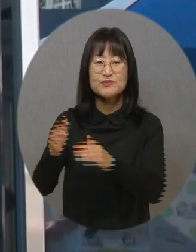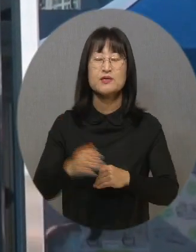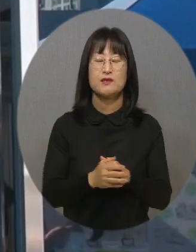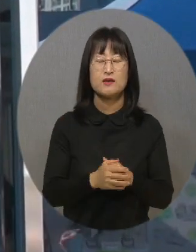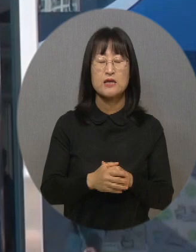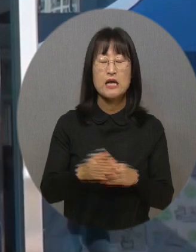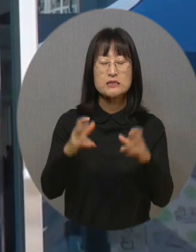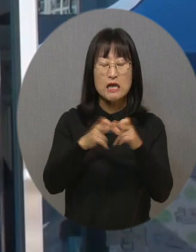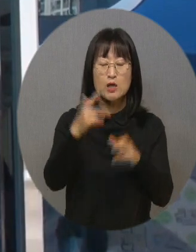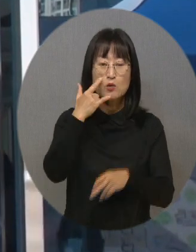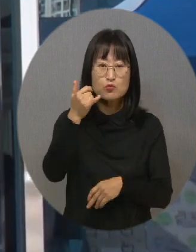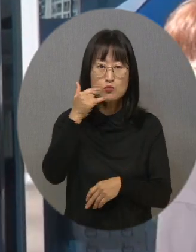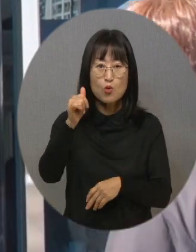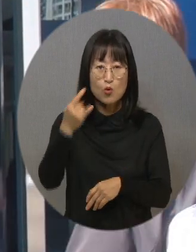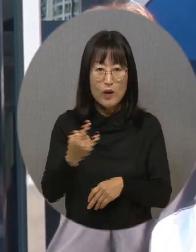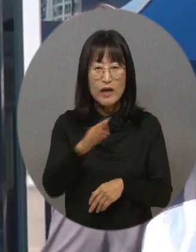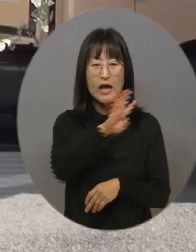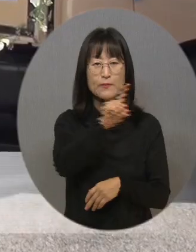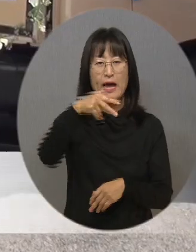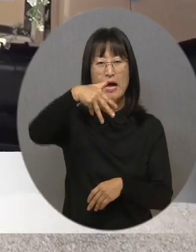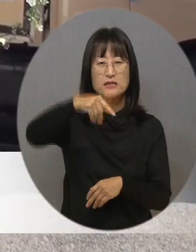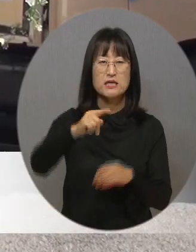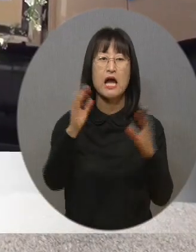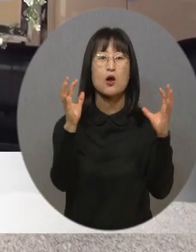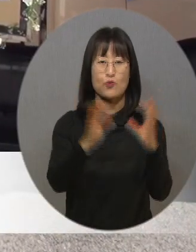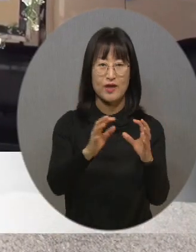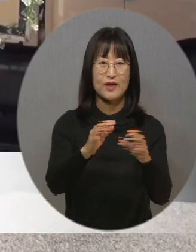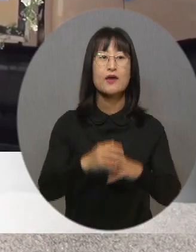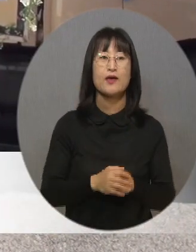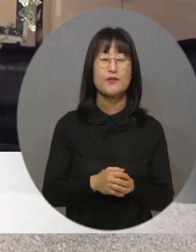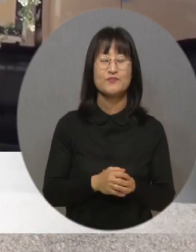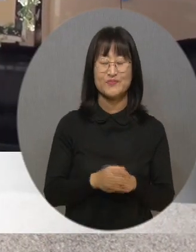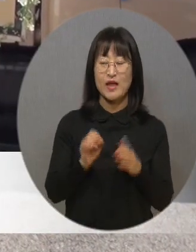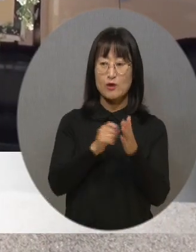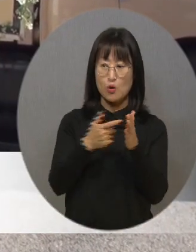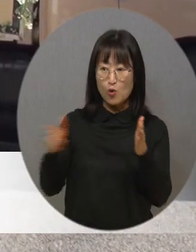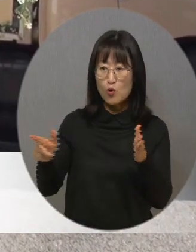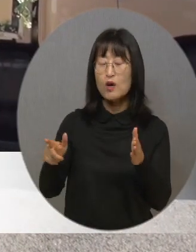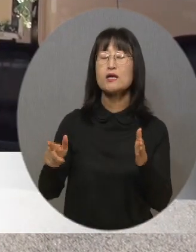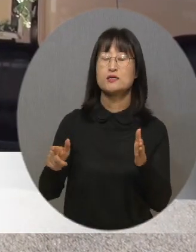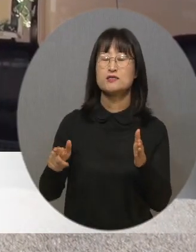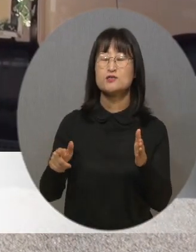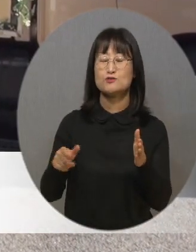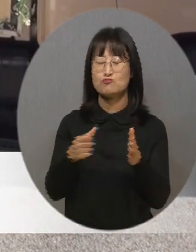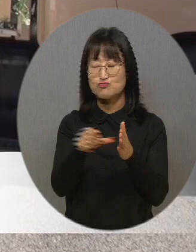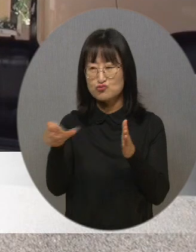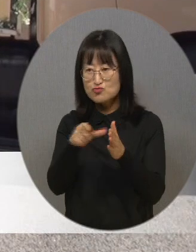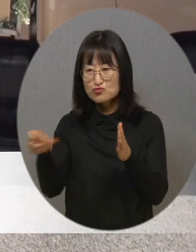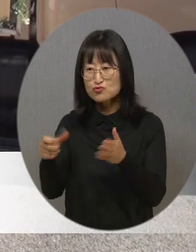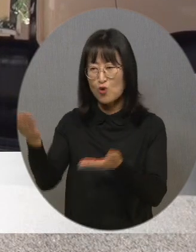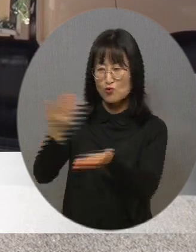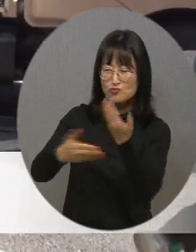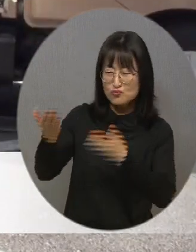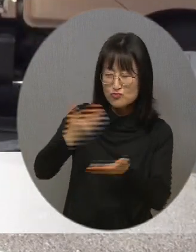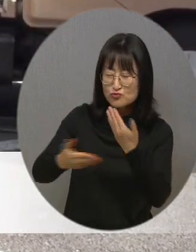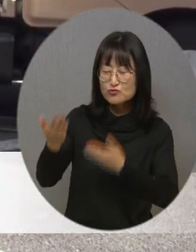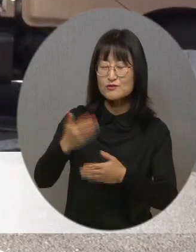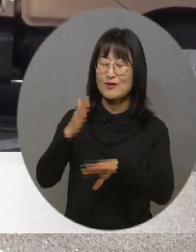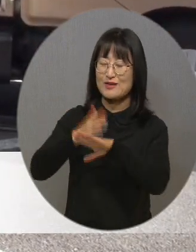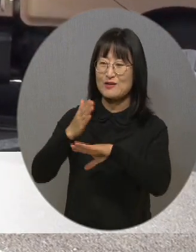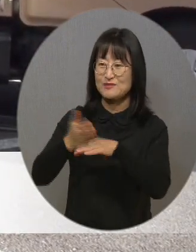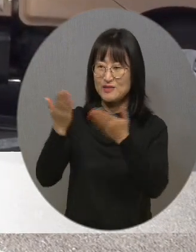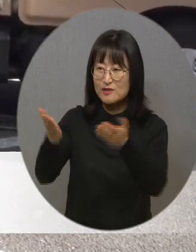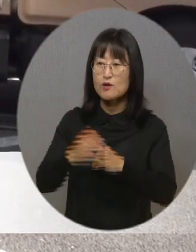장애인 부모회가 바자회를 열었습니다. 많은 물품과 후원으로 지원해 주신 분들한테 너무너무 감사드리고요.